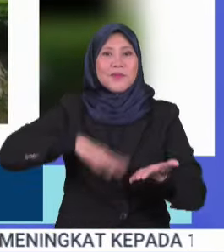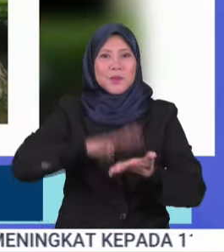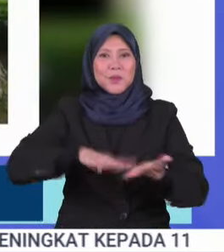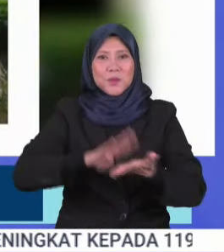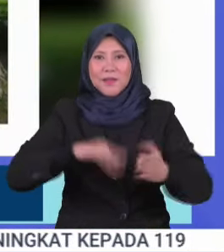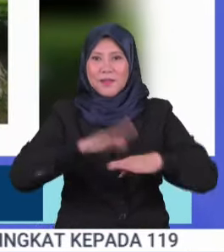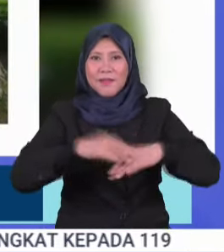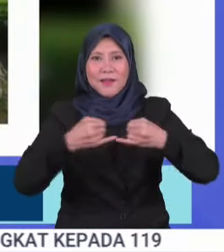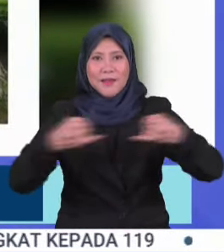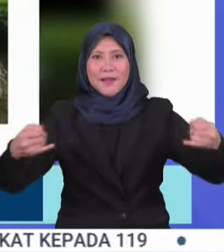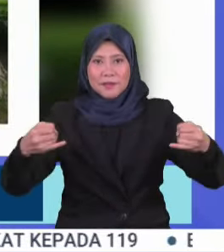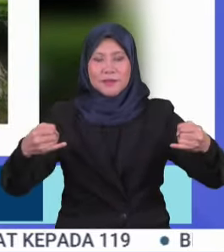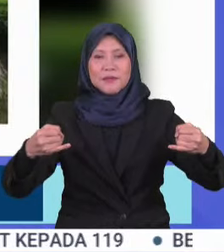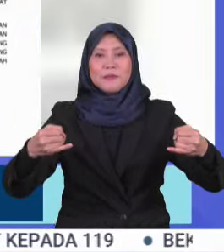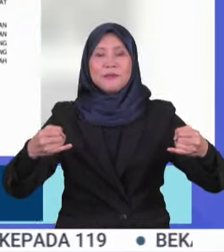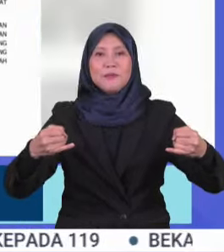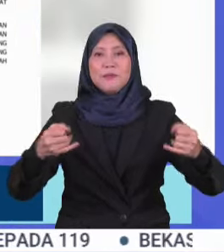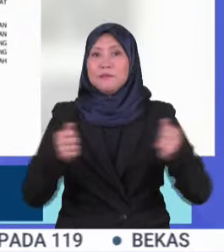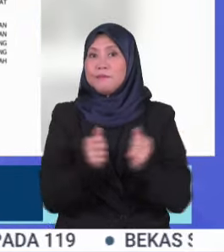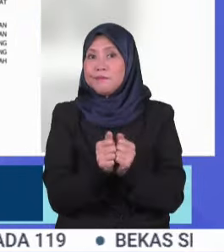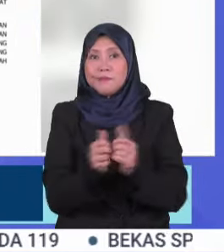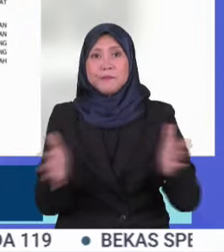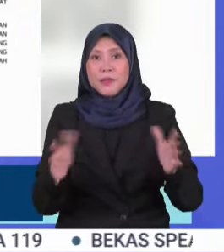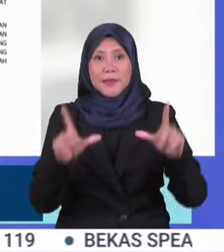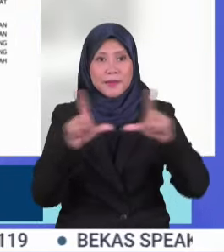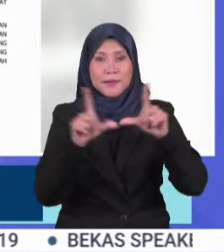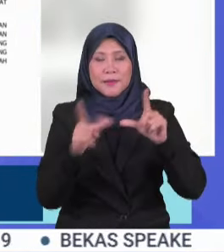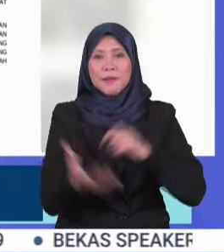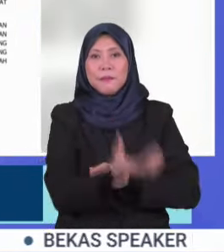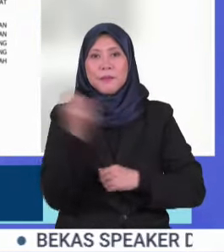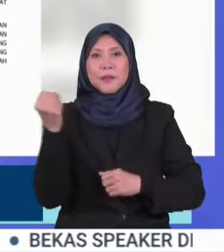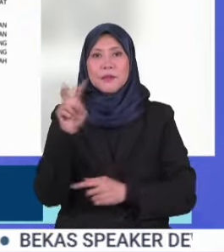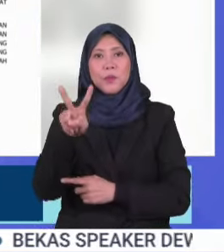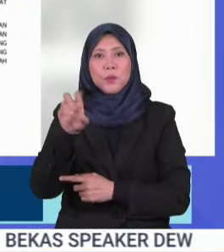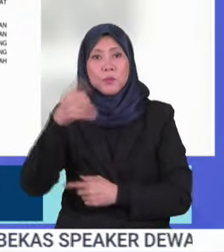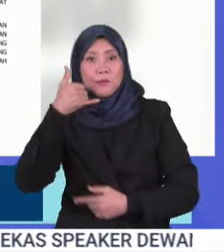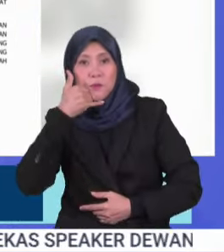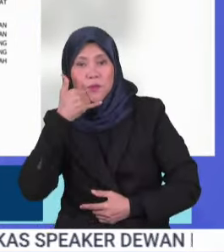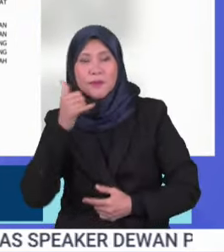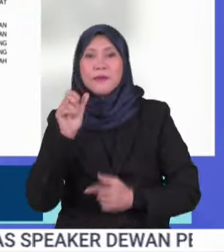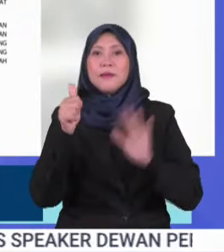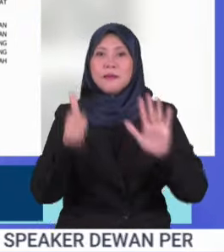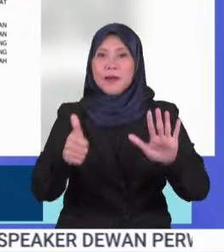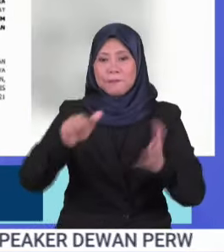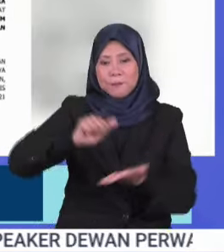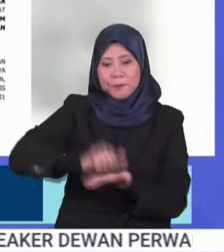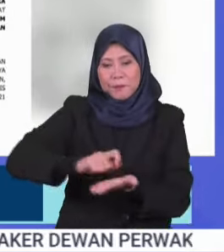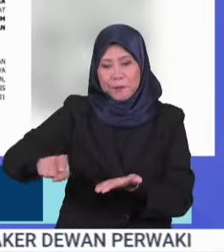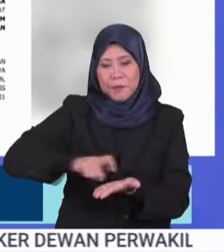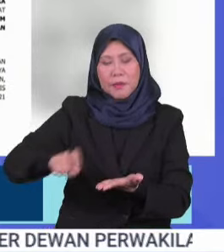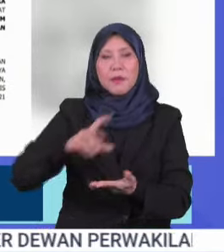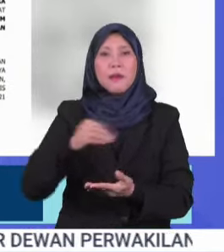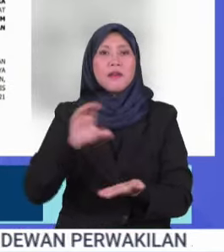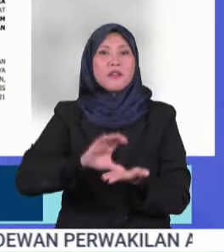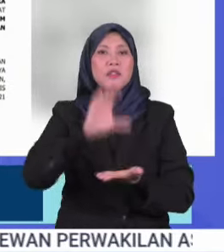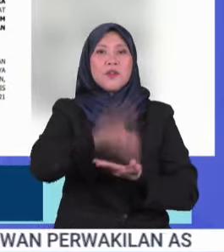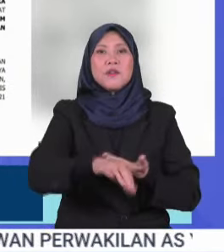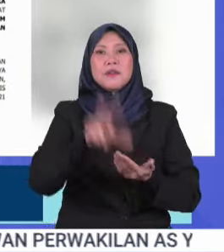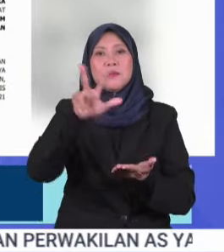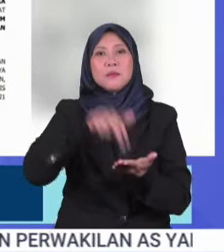dalam talian dan loteri awam tanpa lesen. Turut dirampas 20 buah telefon bimbit, 6 pencetak dan wang tunai berjumlah